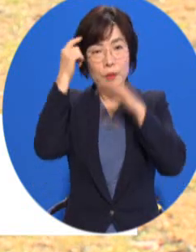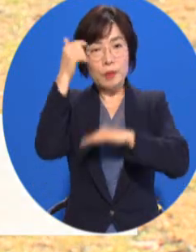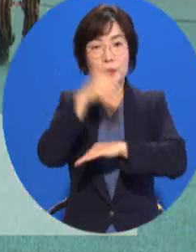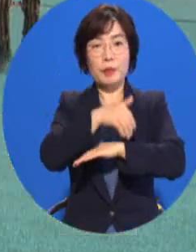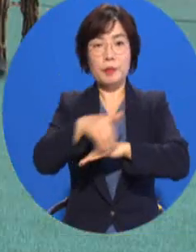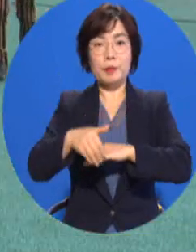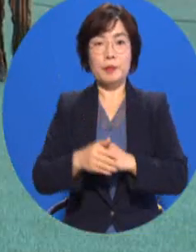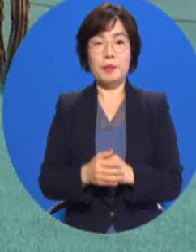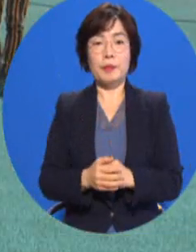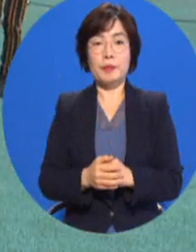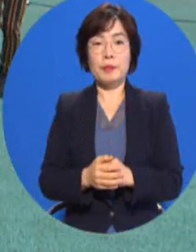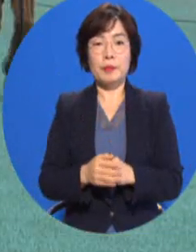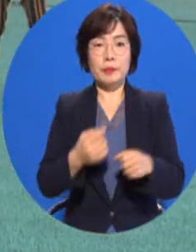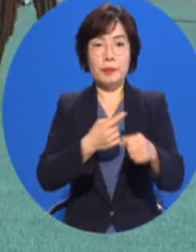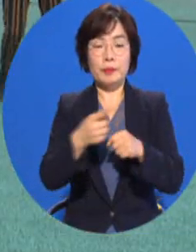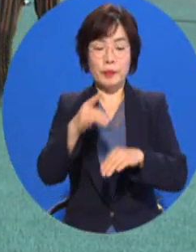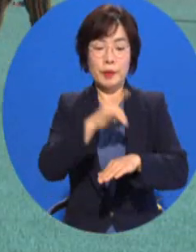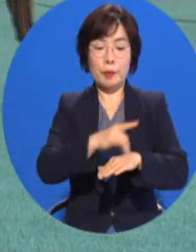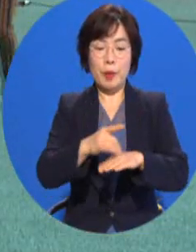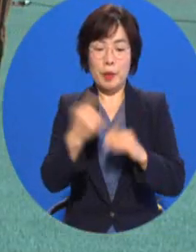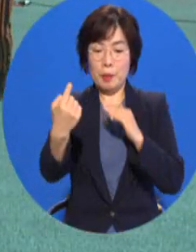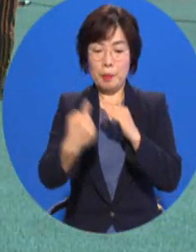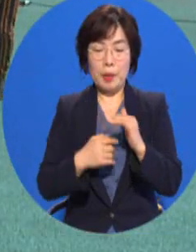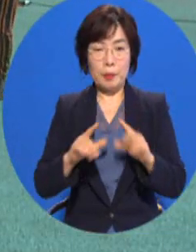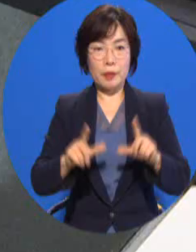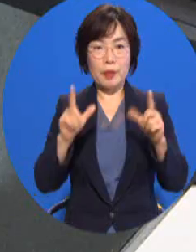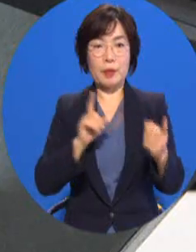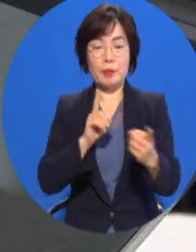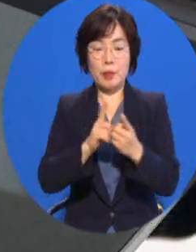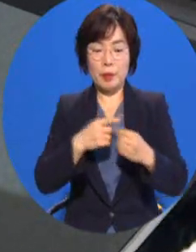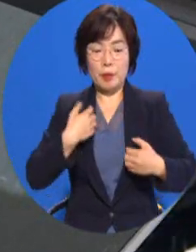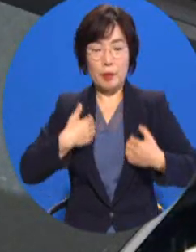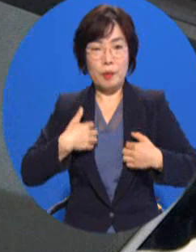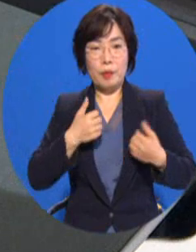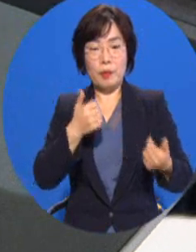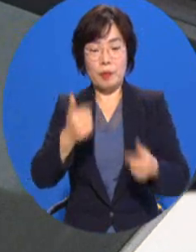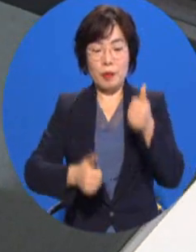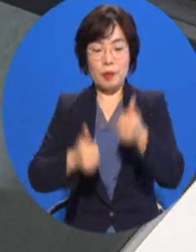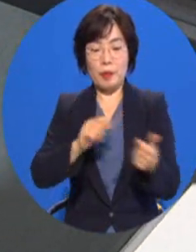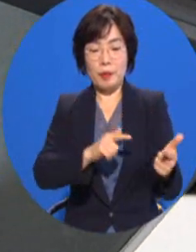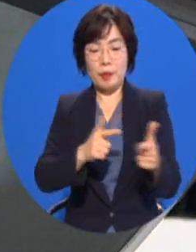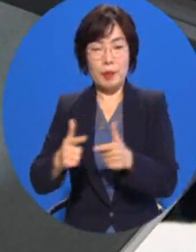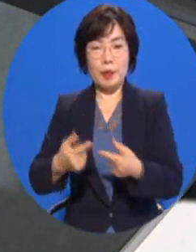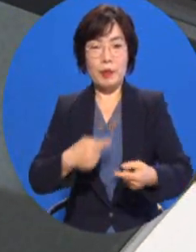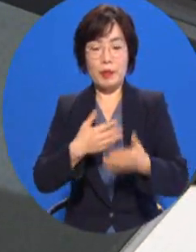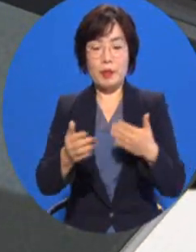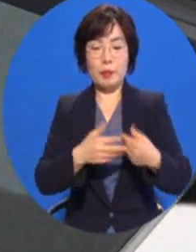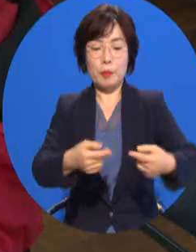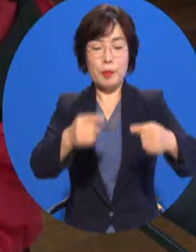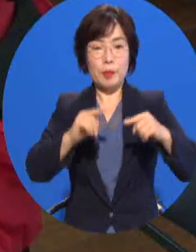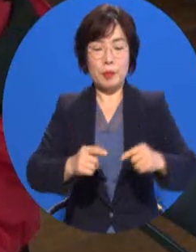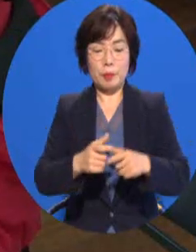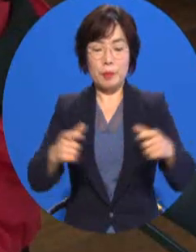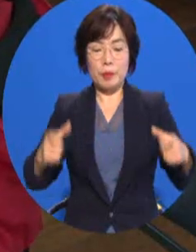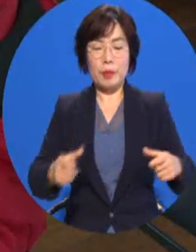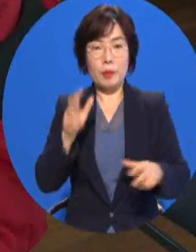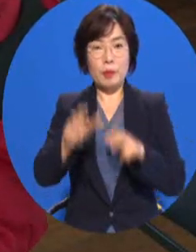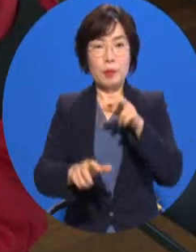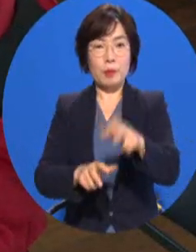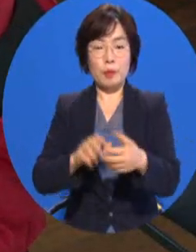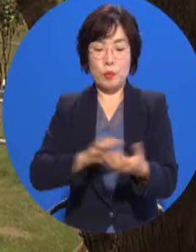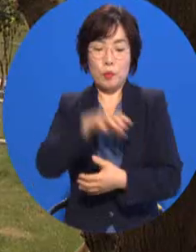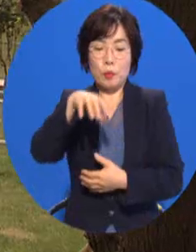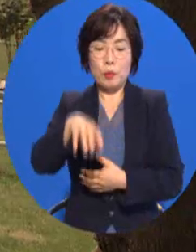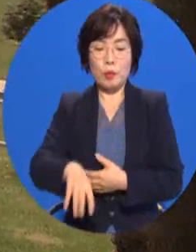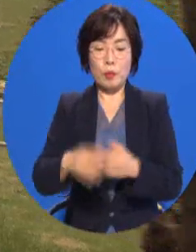있습니다. 또 내년 해남 방문회를 맞아 경연 대회와 조각 등 참여 프로그램을 크게 늘려 공룡들의